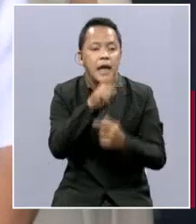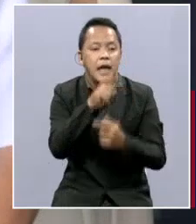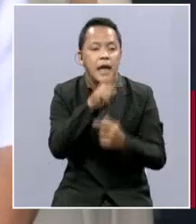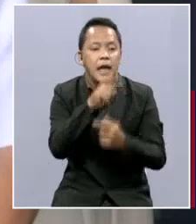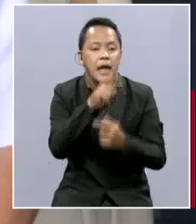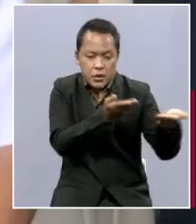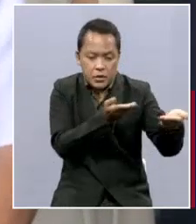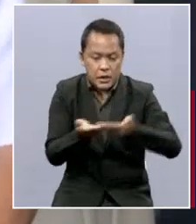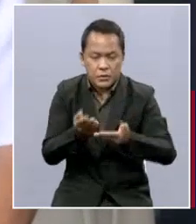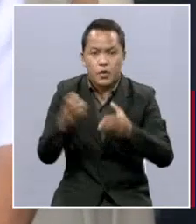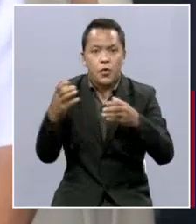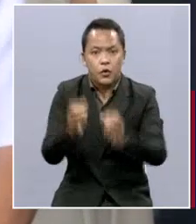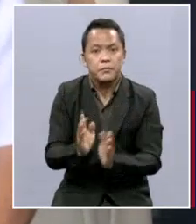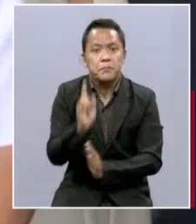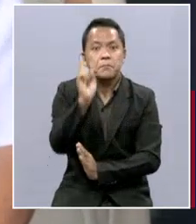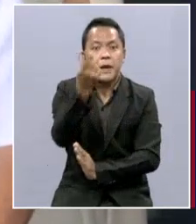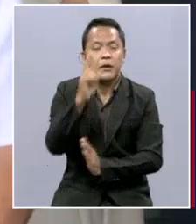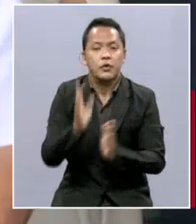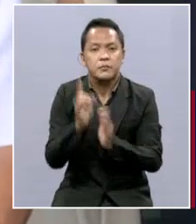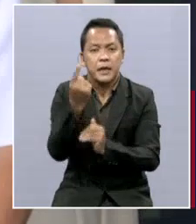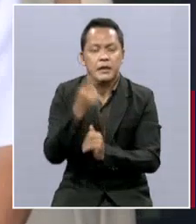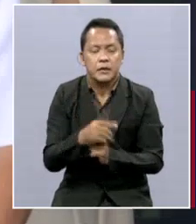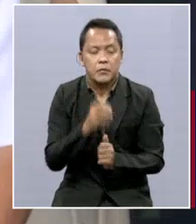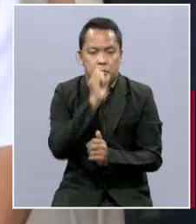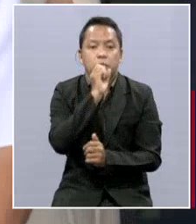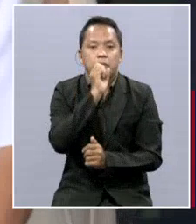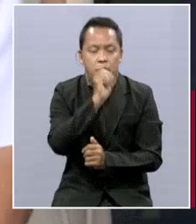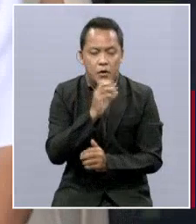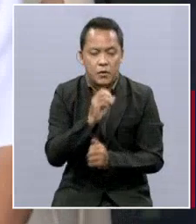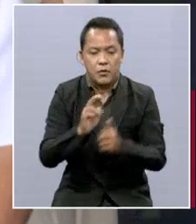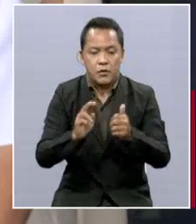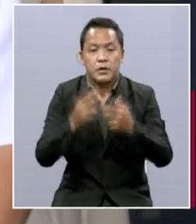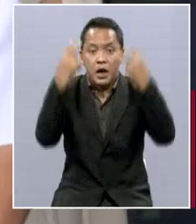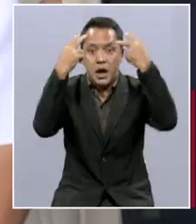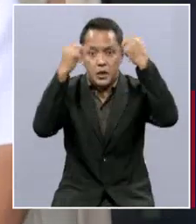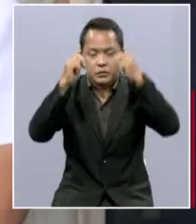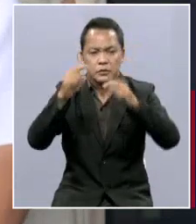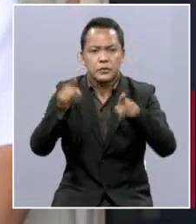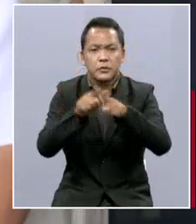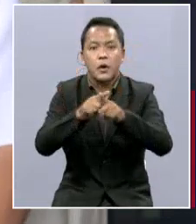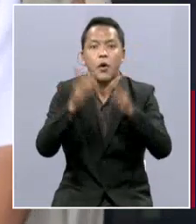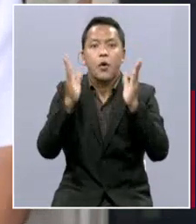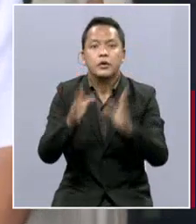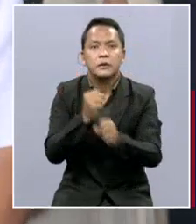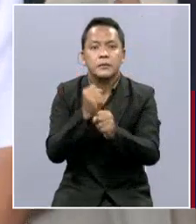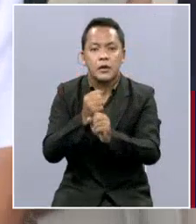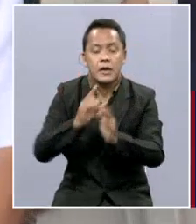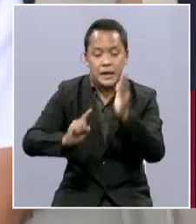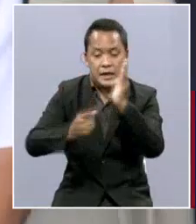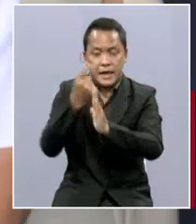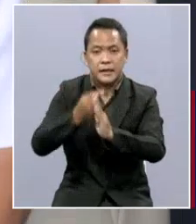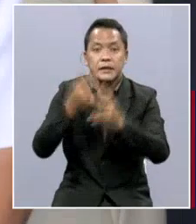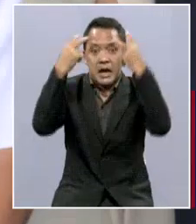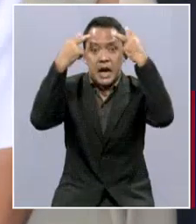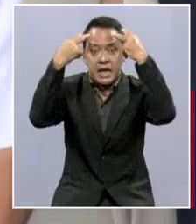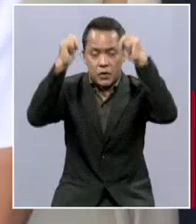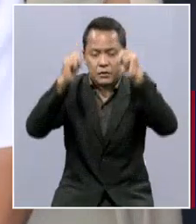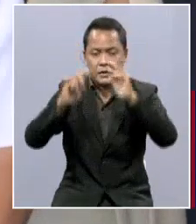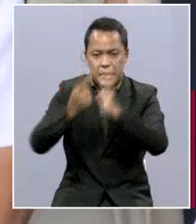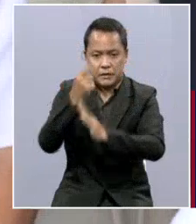การต้อนรับนักการเมืองหน้าใหม่นั่นแหละคุณอนุทินบอกแบบนี้เลยว่าพลเอกประยุทธ์ท่านถือเป็นนักการเมืองตั้งแต่วันแรกที่เป็นนายกแล้ว